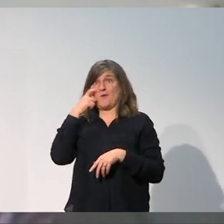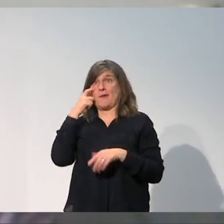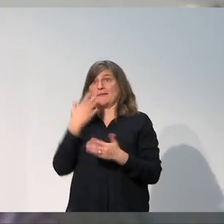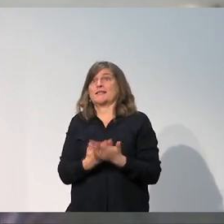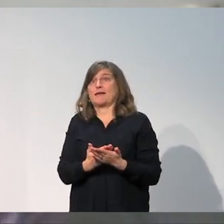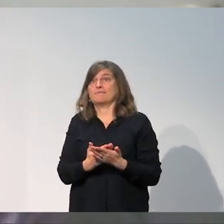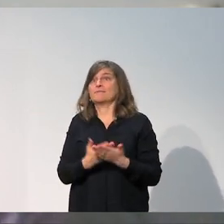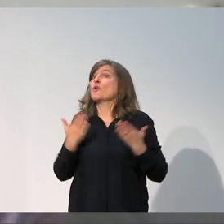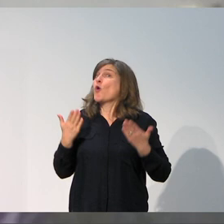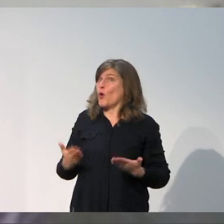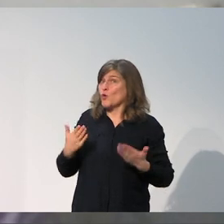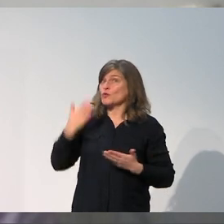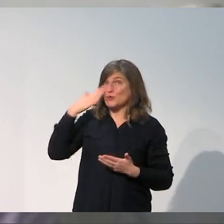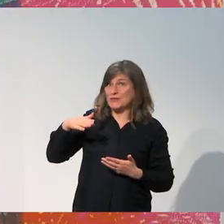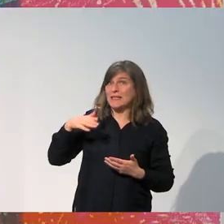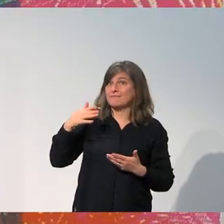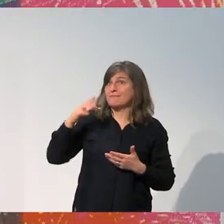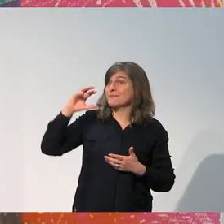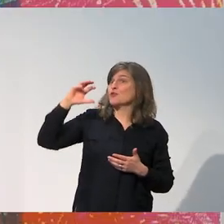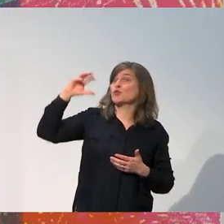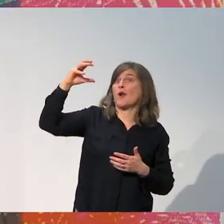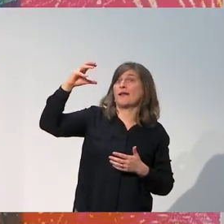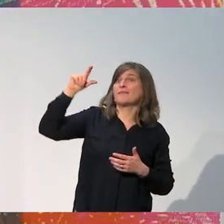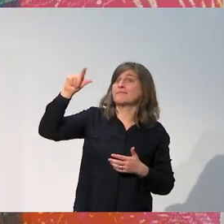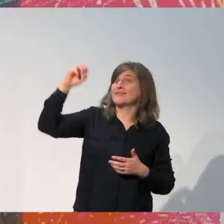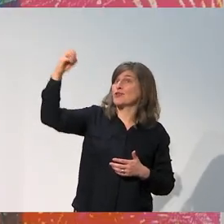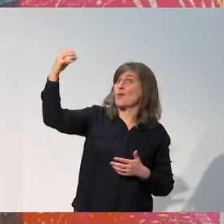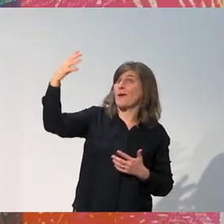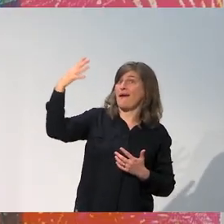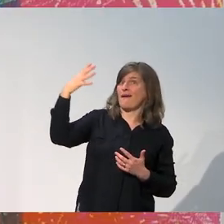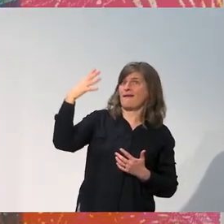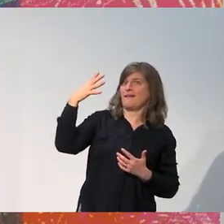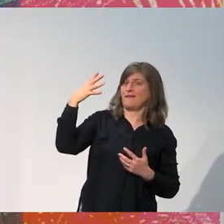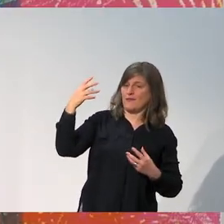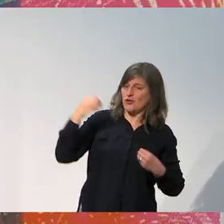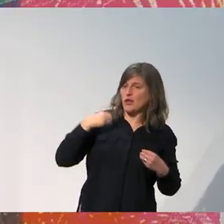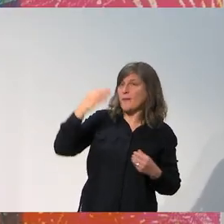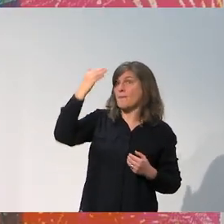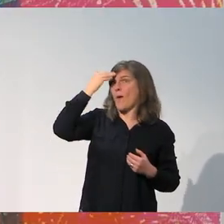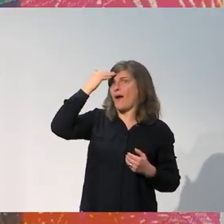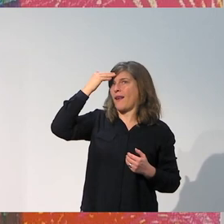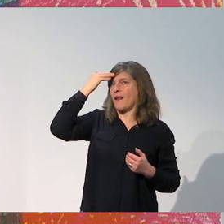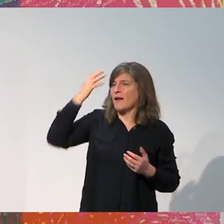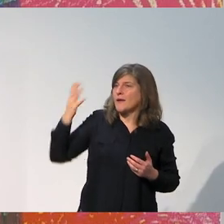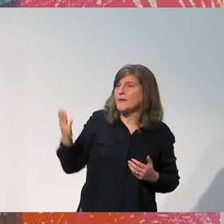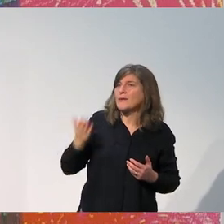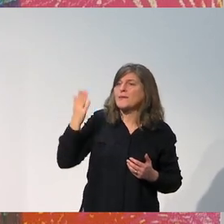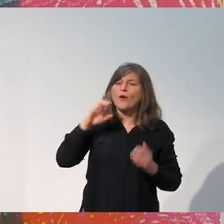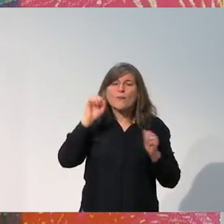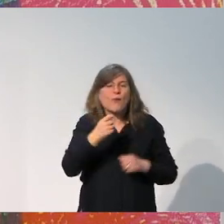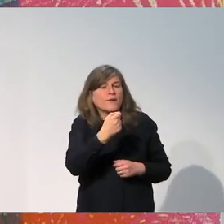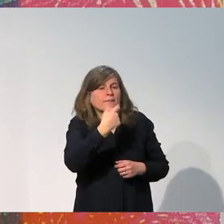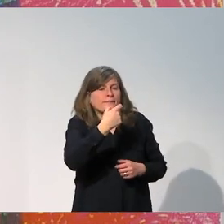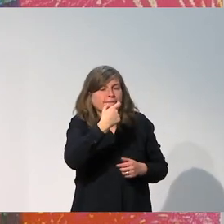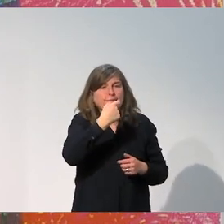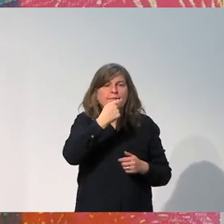On sait aujourd'hui que la lumière du soleil est quand même très importante pour le moral. On vous fait prendre de la vitamine D, etc. Enfin, il y a